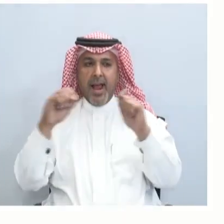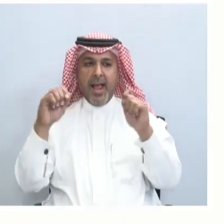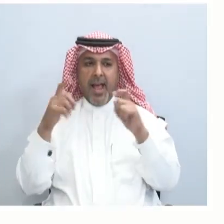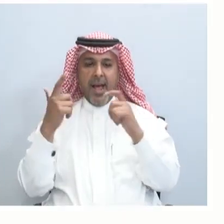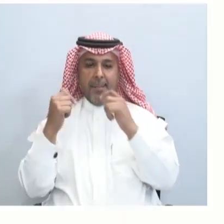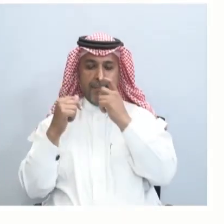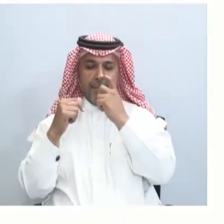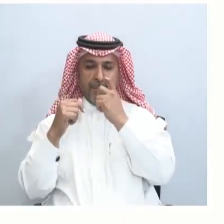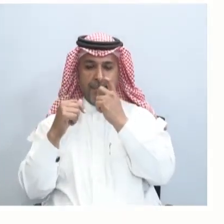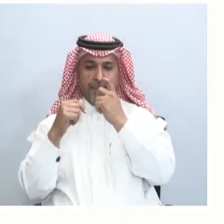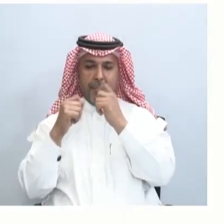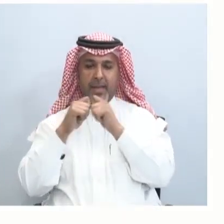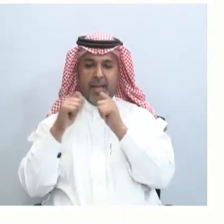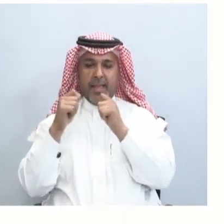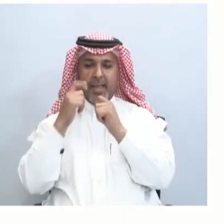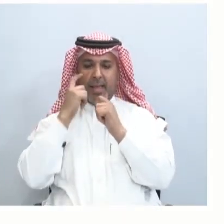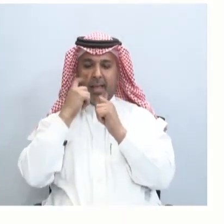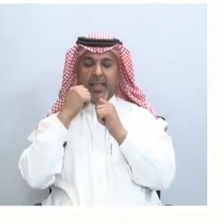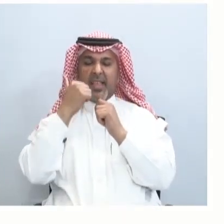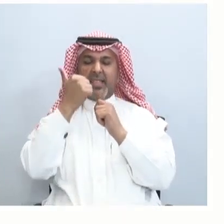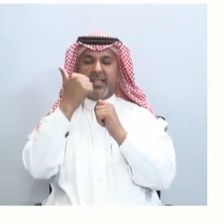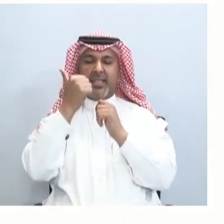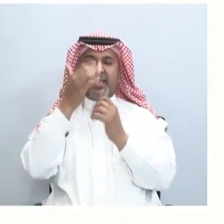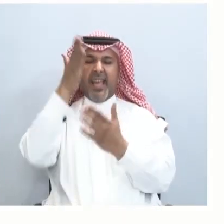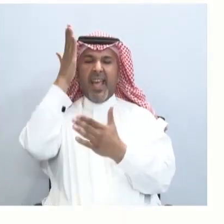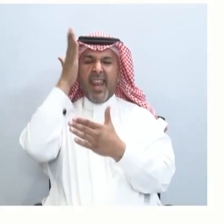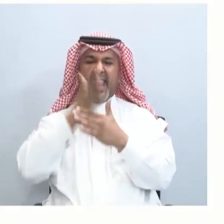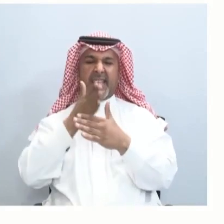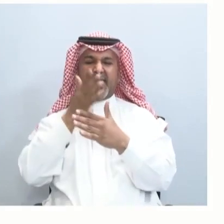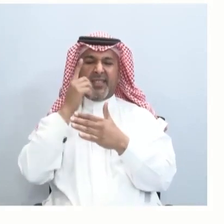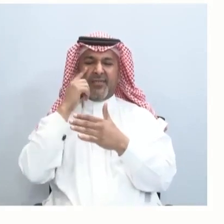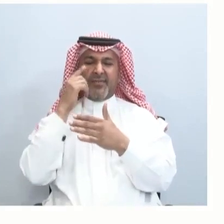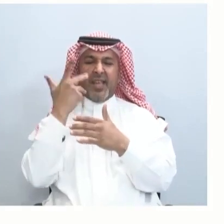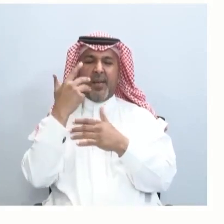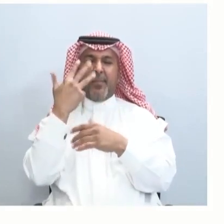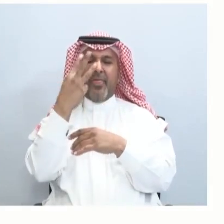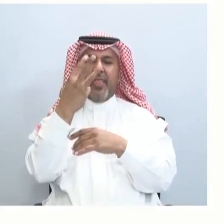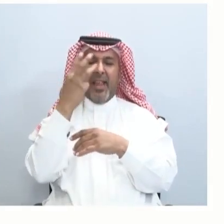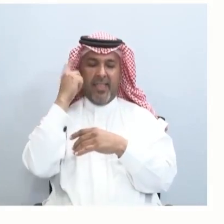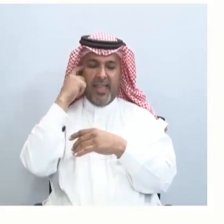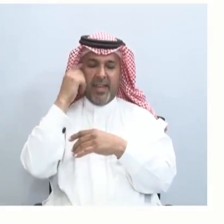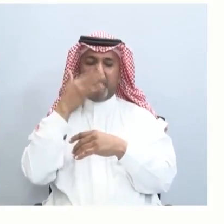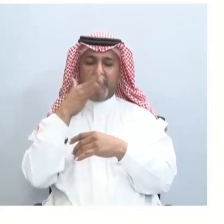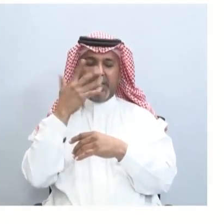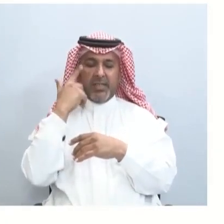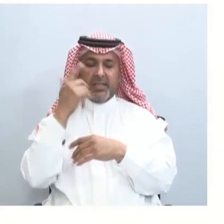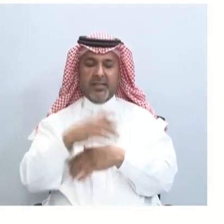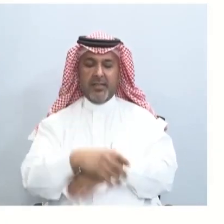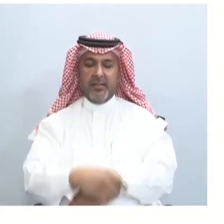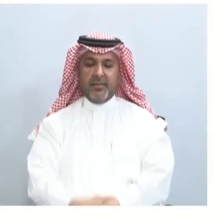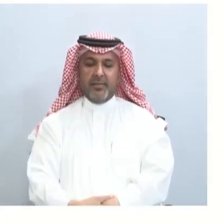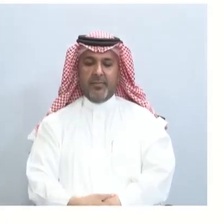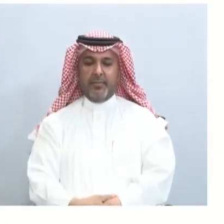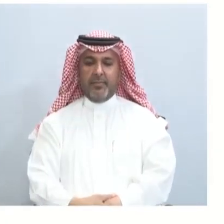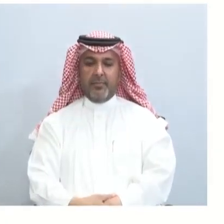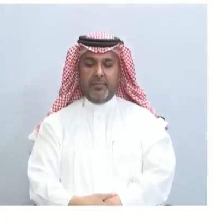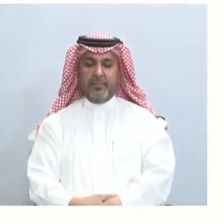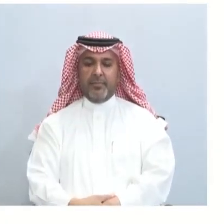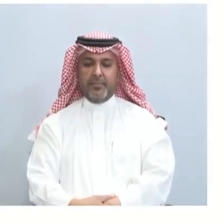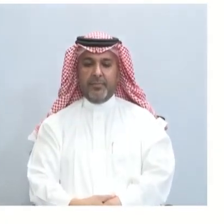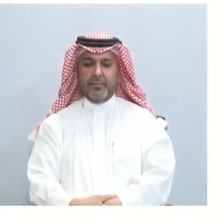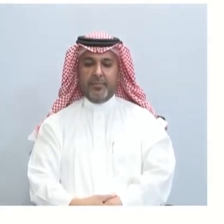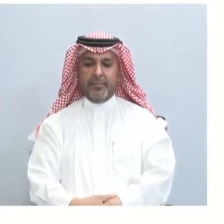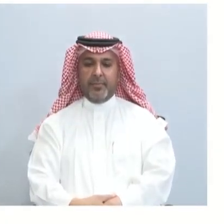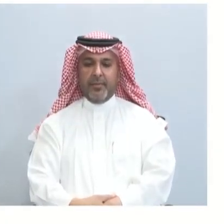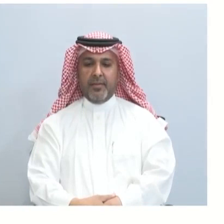ان هذا البعد هنا من هنا الى هنا سته سم وهو يمثل قطر الدائره كاملا اذا نصف القطر